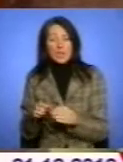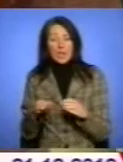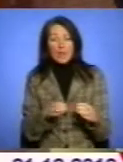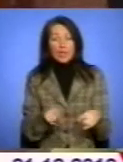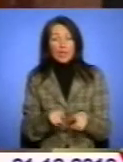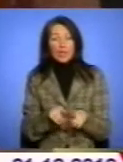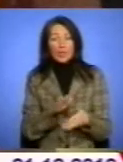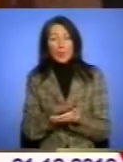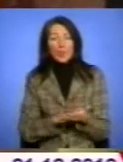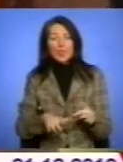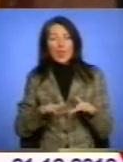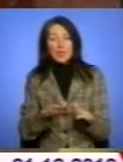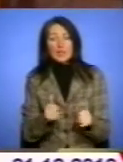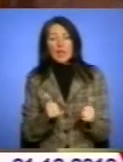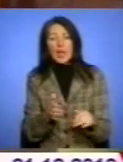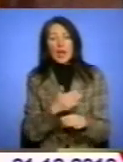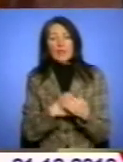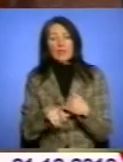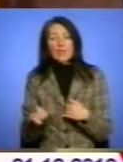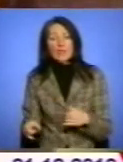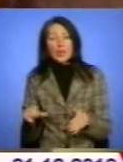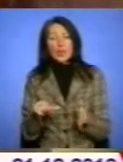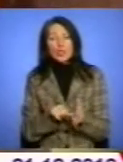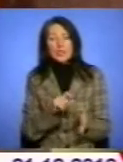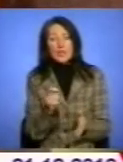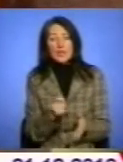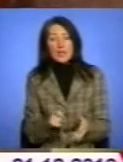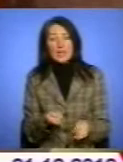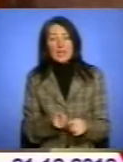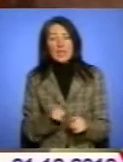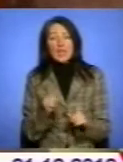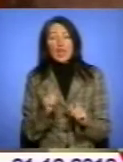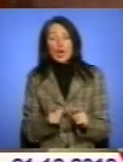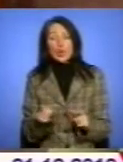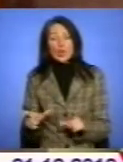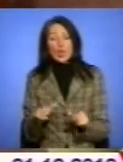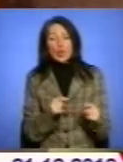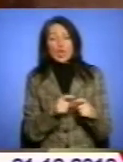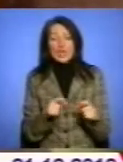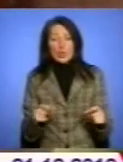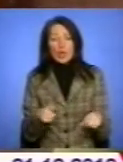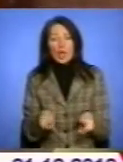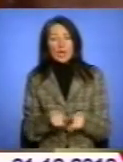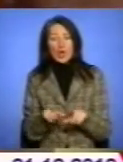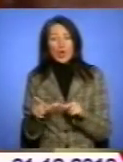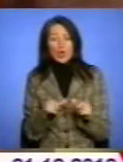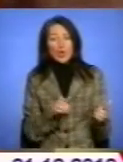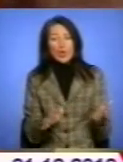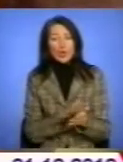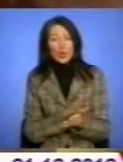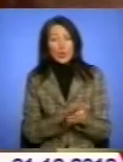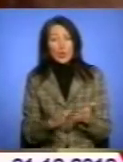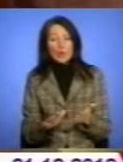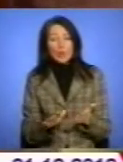продовжена акція для інвалідів, учасників війни, які їдуть люди, які їдуть по талонах. Вони також їдуть безкоштовно